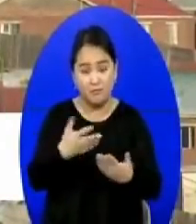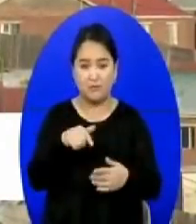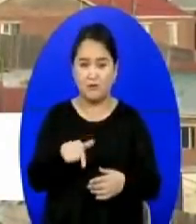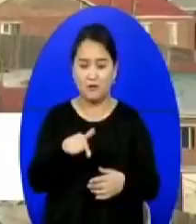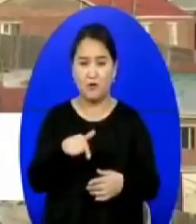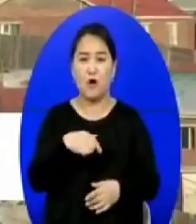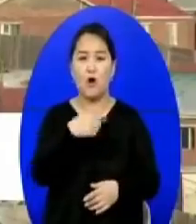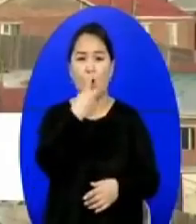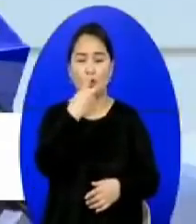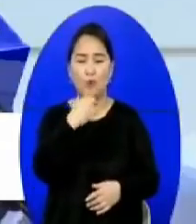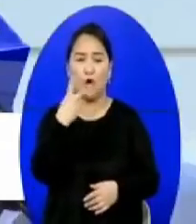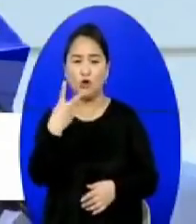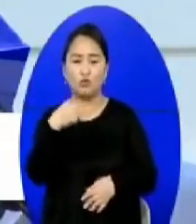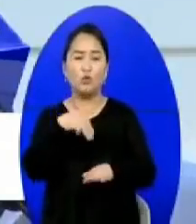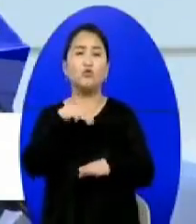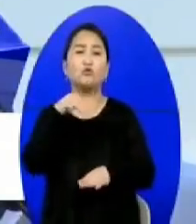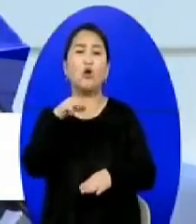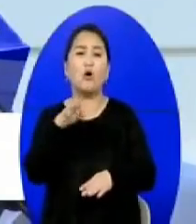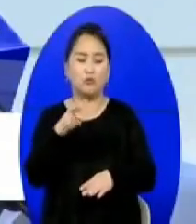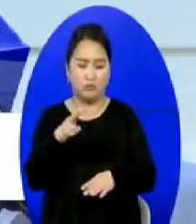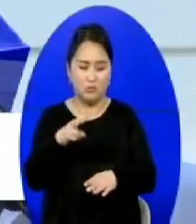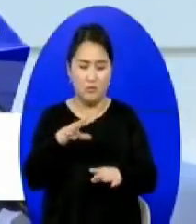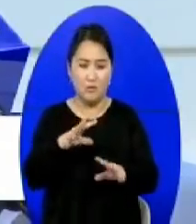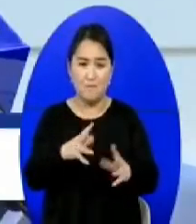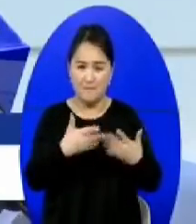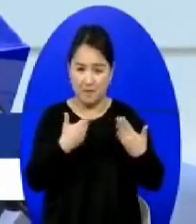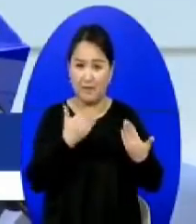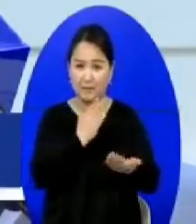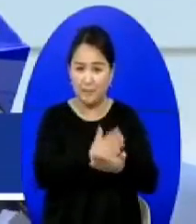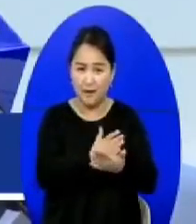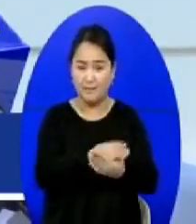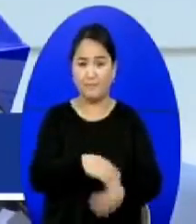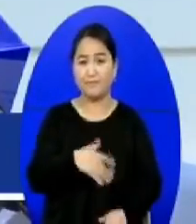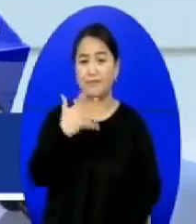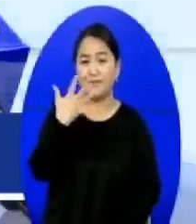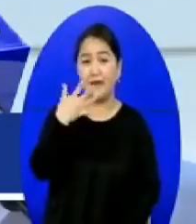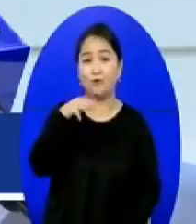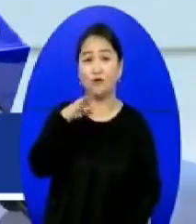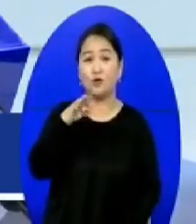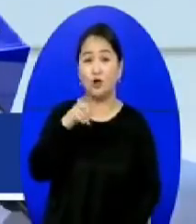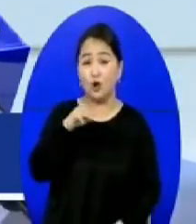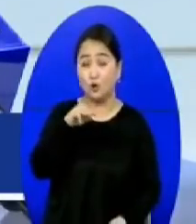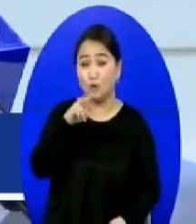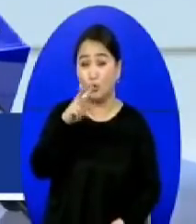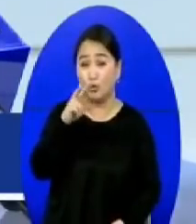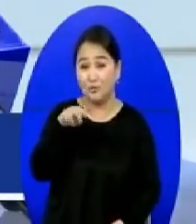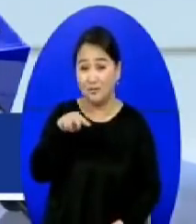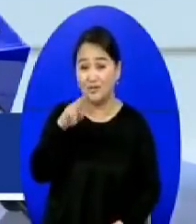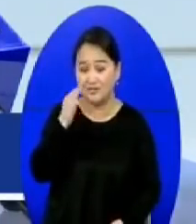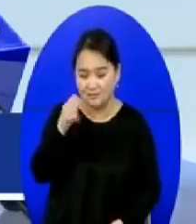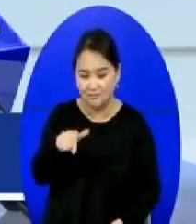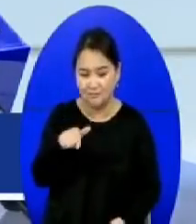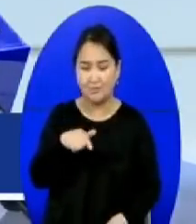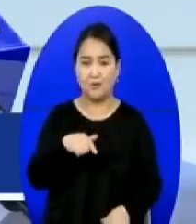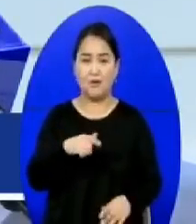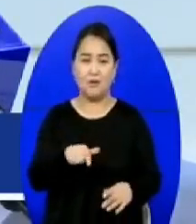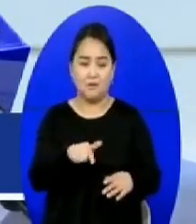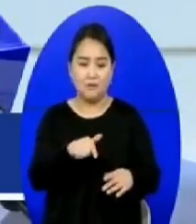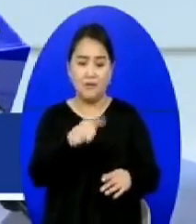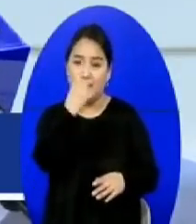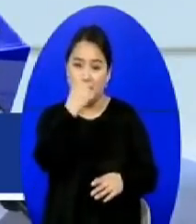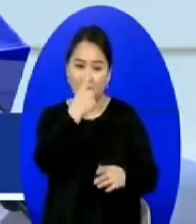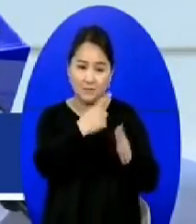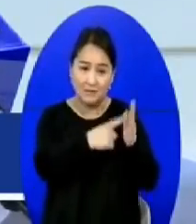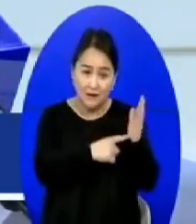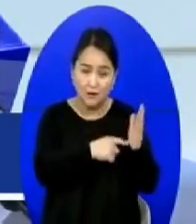нөөц байгаа гэлээ. За, таван толгой төлшөөс үйлдвэрлэгчдийн гарж ирж байгаа сайжруулсан төлчтөөр 1-2